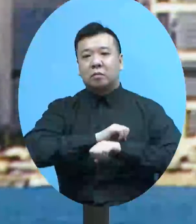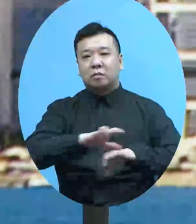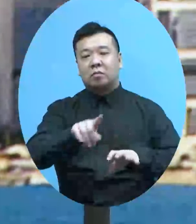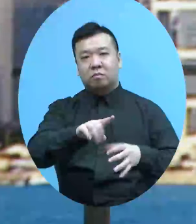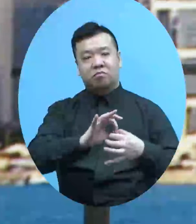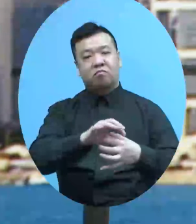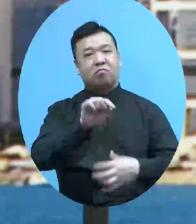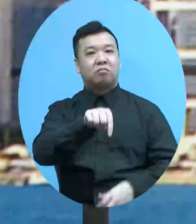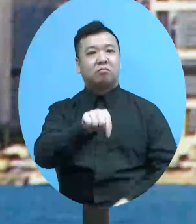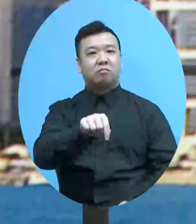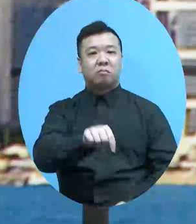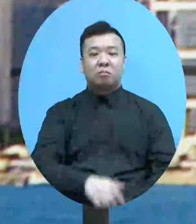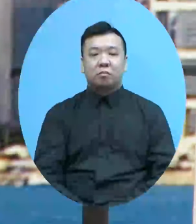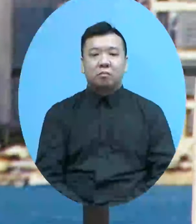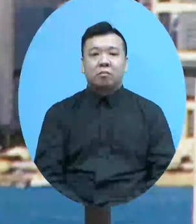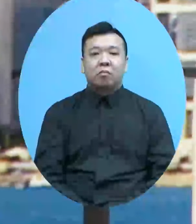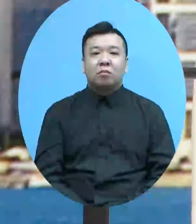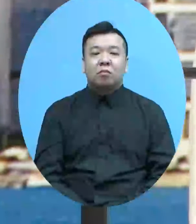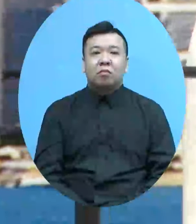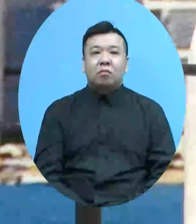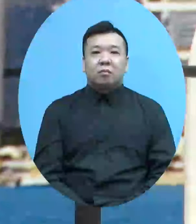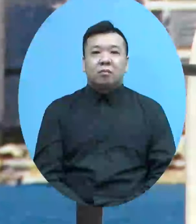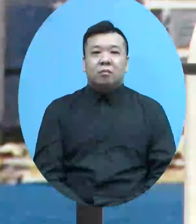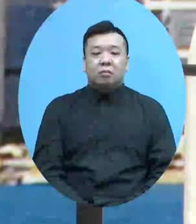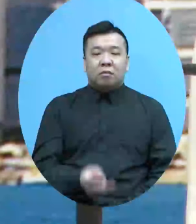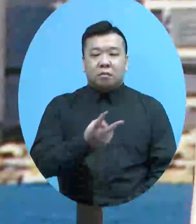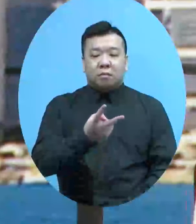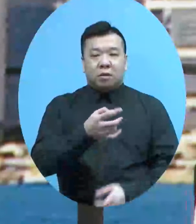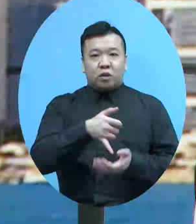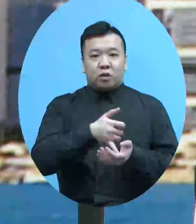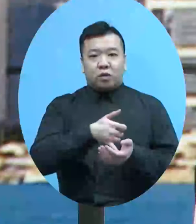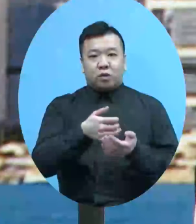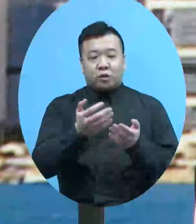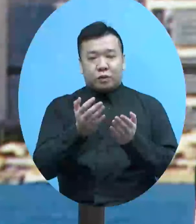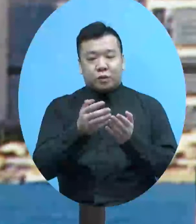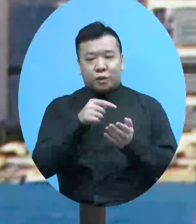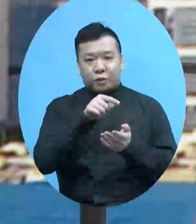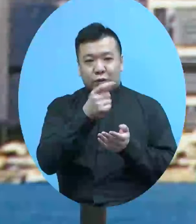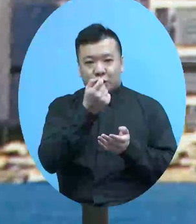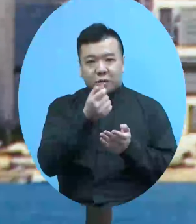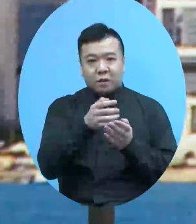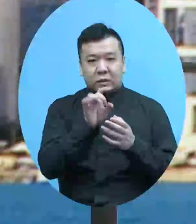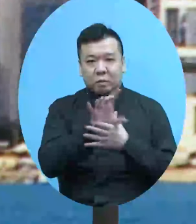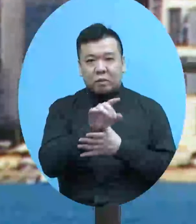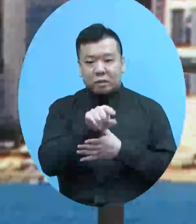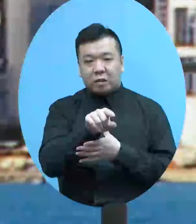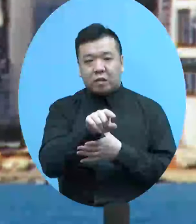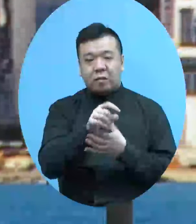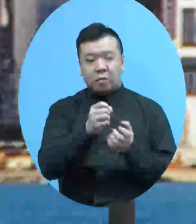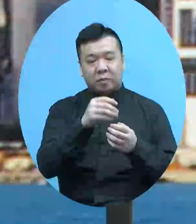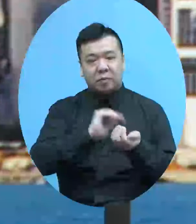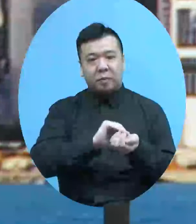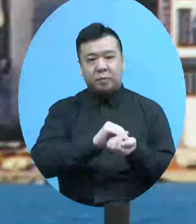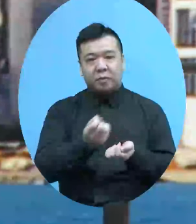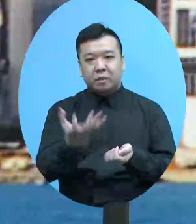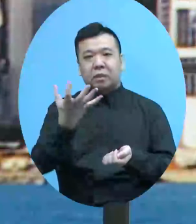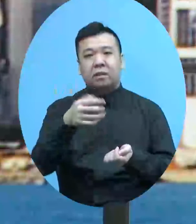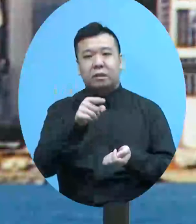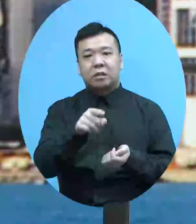鏈那兩位弱陽性的人士就是比較早發病的